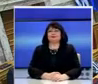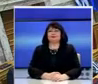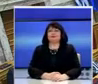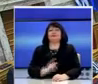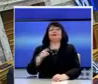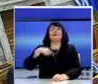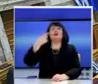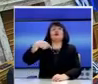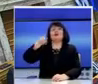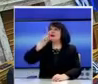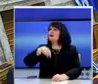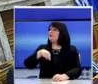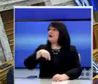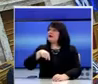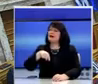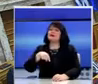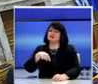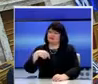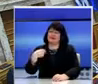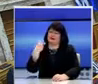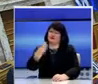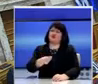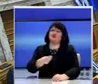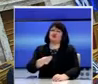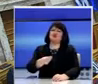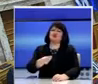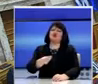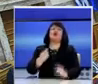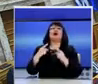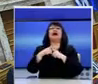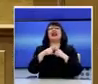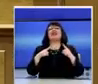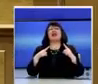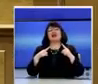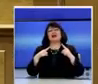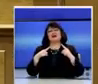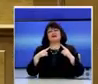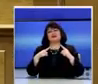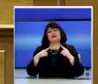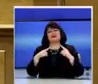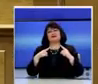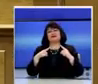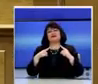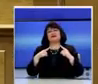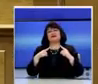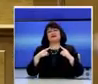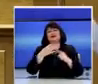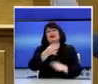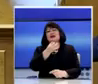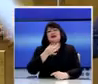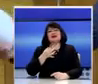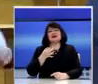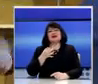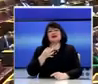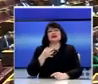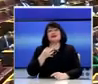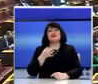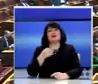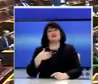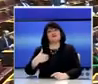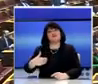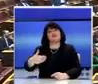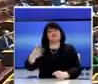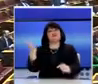Και την επόμενη μέρα, να τα δώσω μαζί, ο κύριος Χαρδαλιάς μας είπε ότι θα φτάσουμε τελικά στο μεγάλο